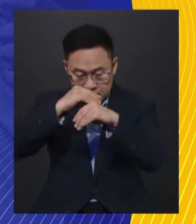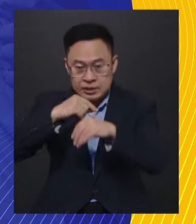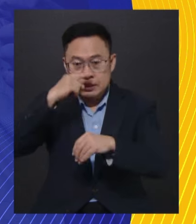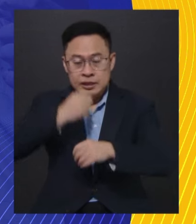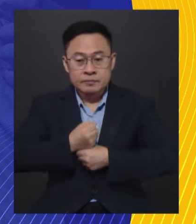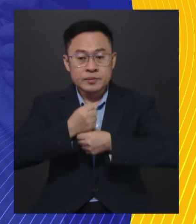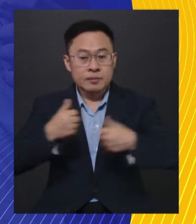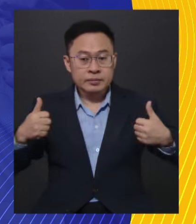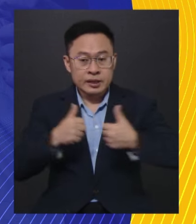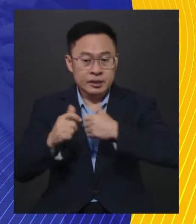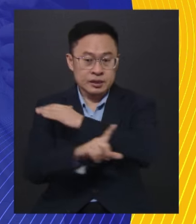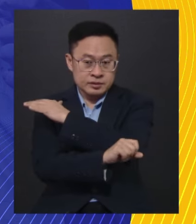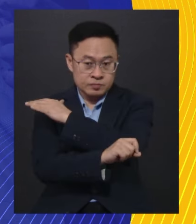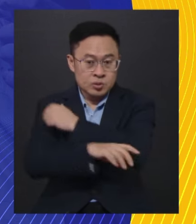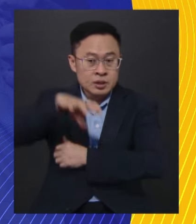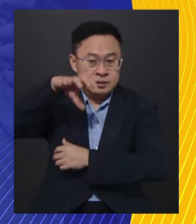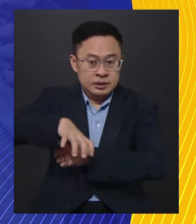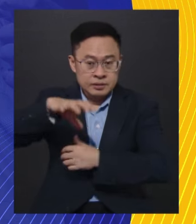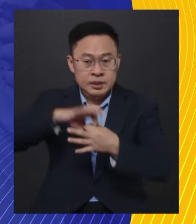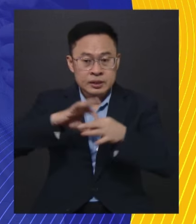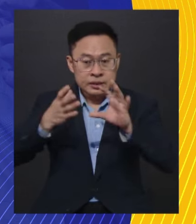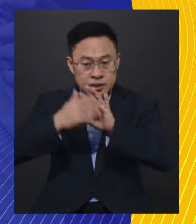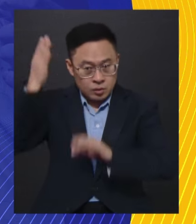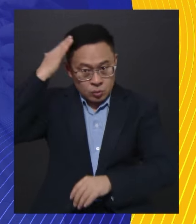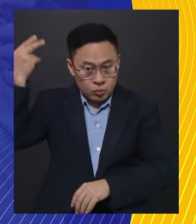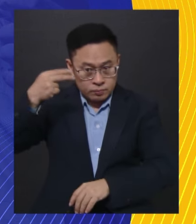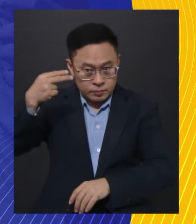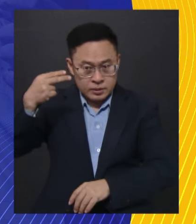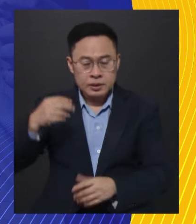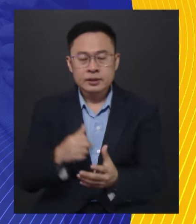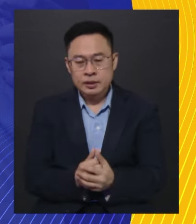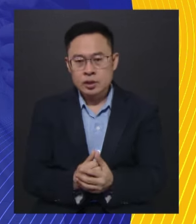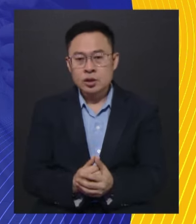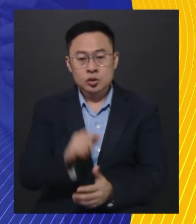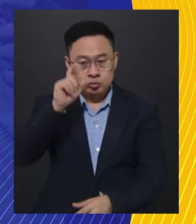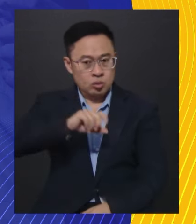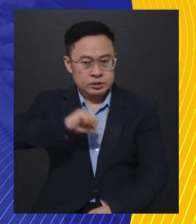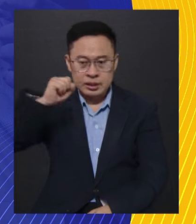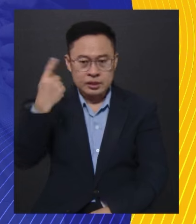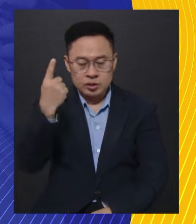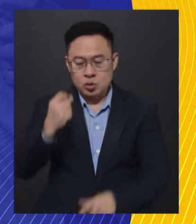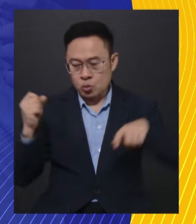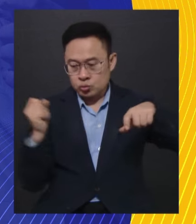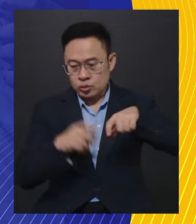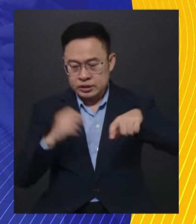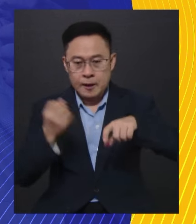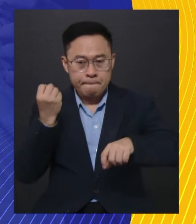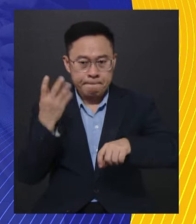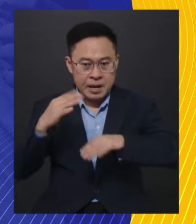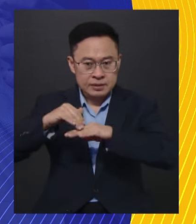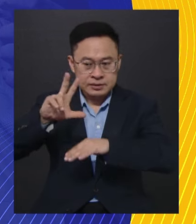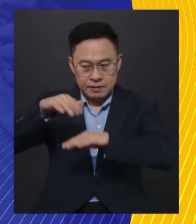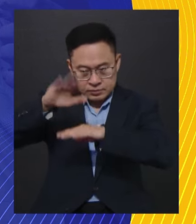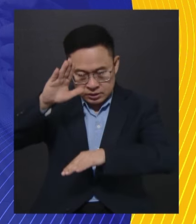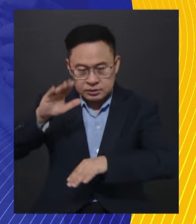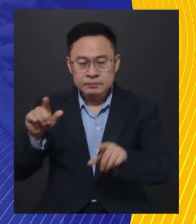เจอกับสิงคโปร์ที่ราชมังคลากีฬาสถานนะคะนัดนี้ต้องชนะเท่านั้นค่ะเราก็ต้องไปลุ้นผล